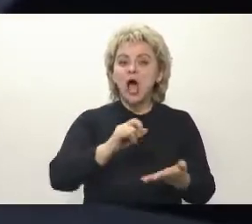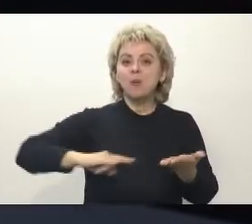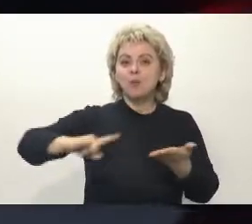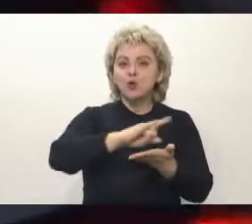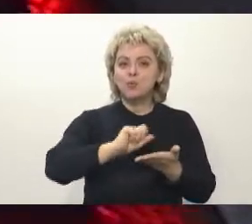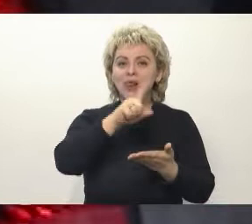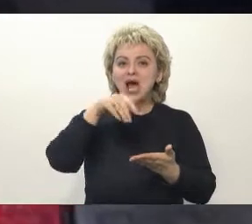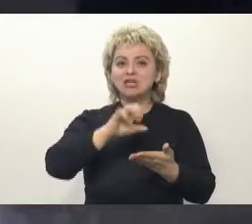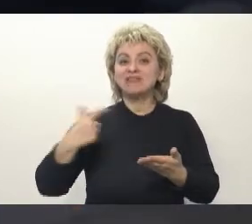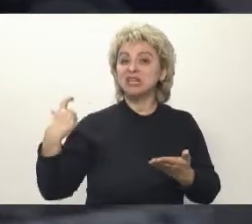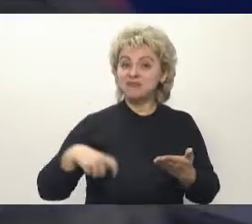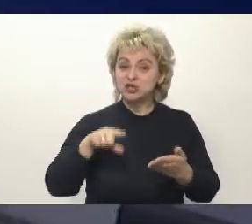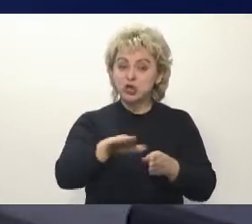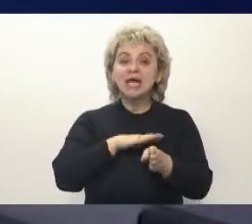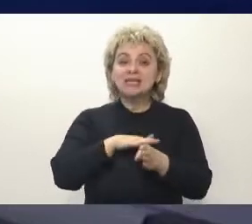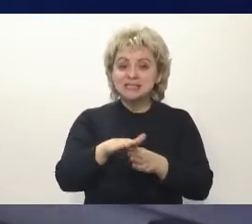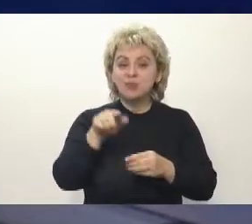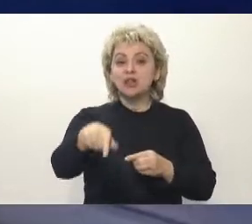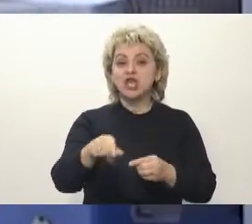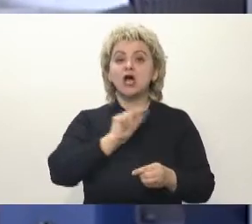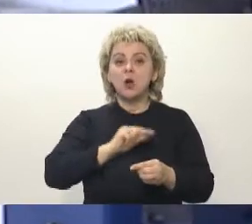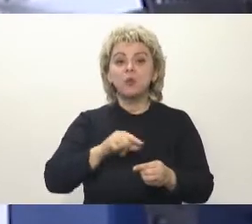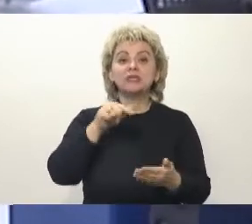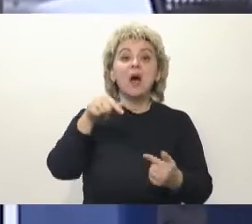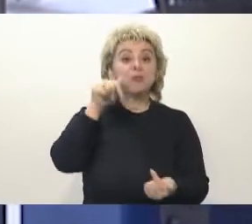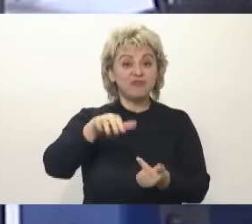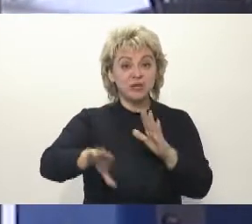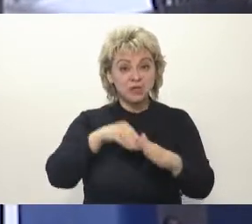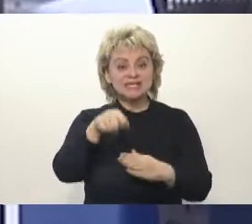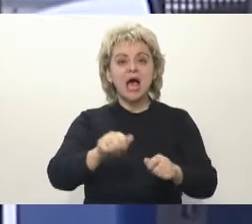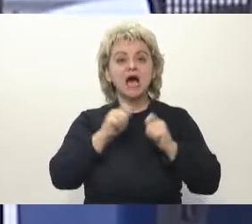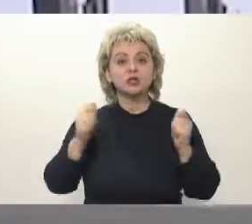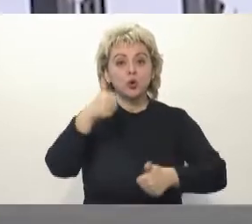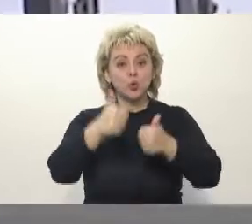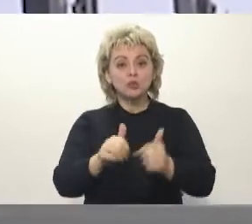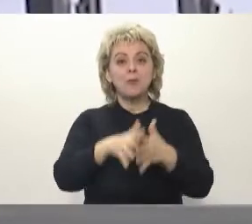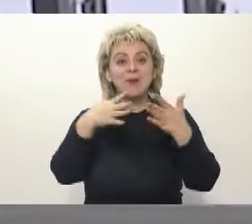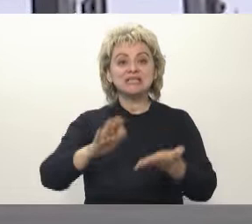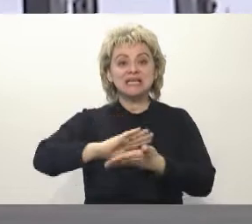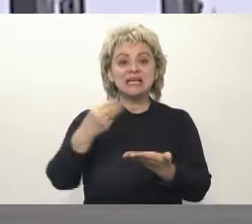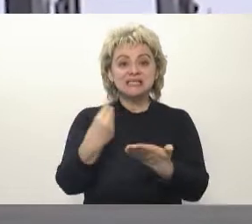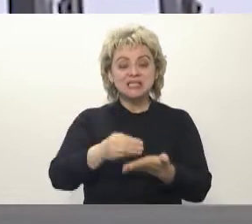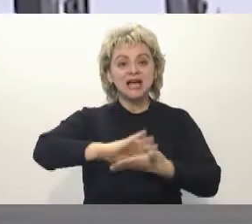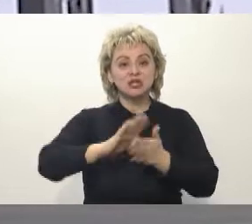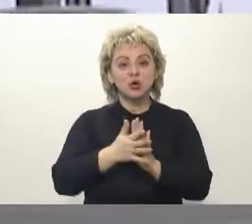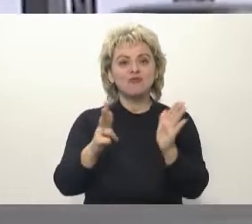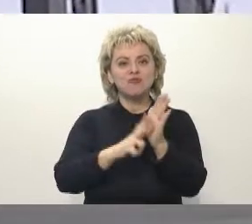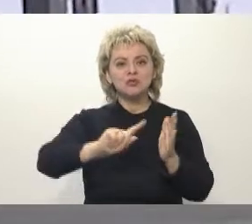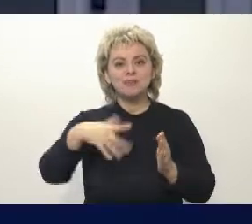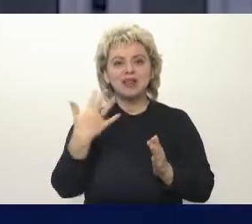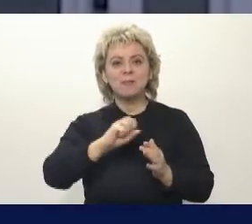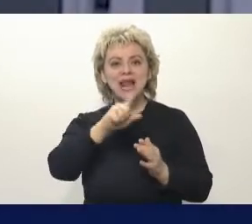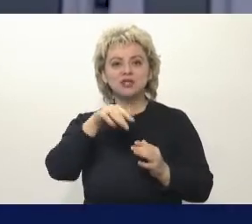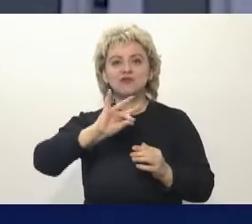аэропорта Платов и Новочеркасска. Исполнитель работ определится на открытом конкурсе. Максимальная цена договора – 8,5 миллиардов